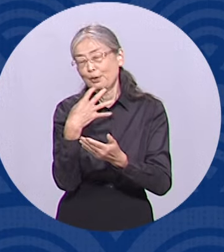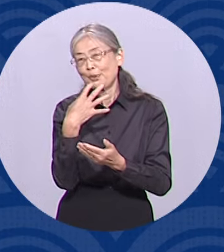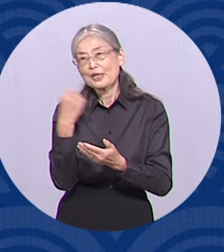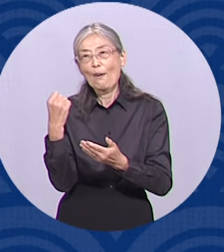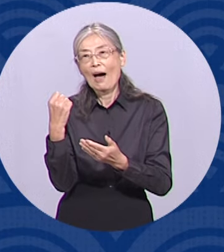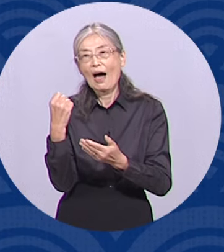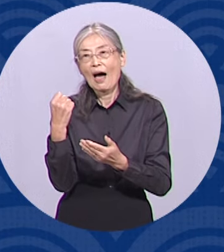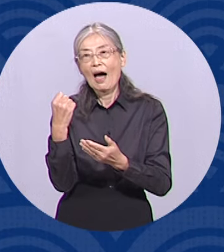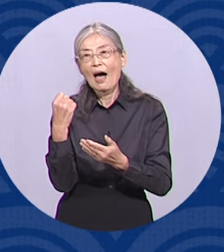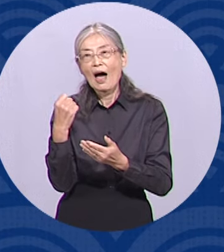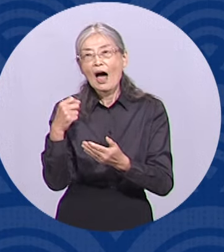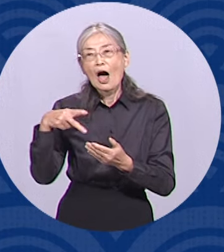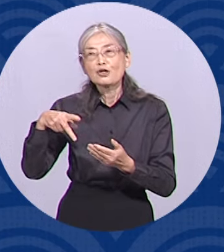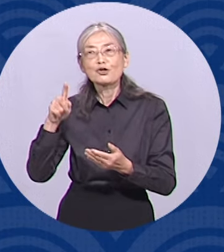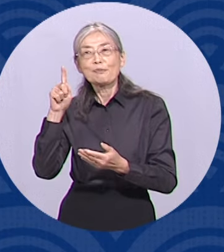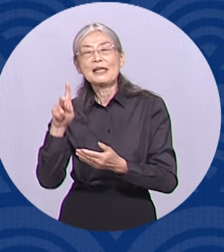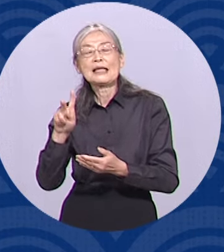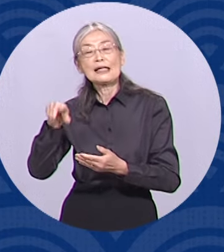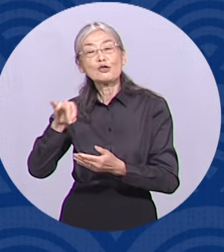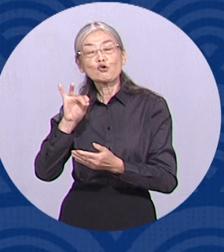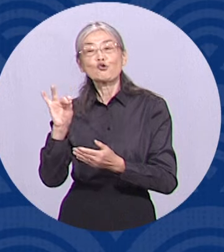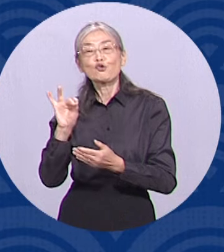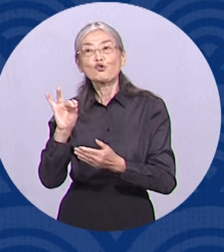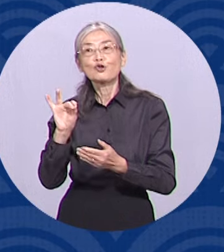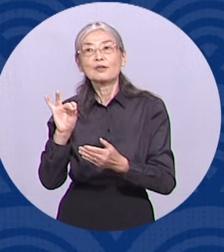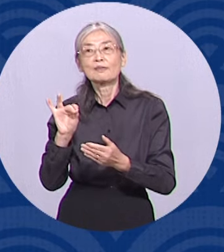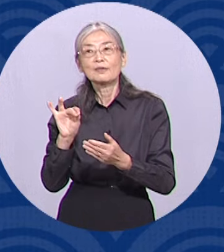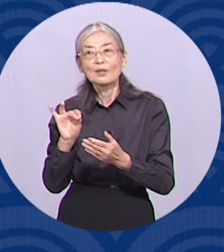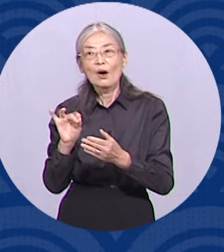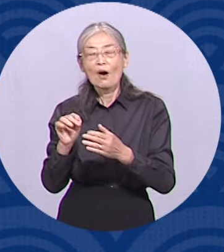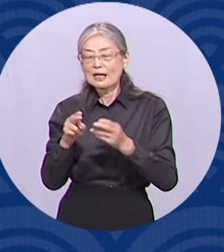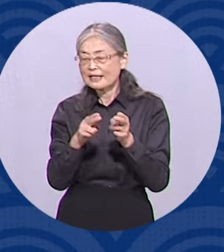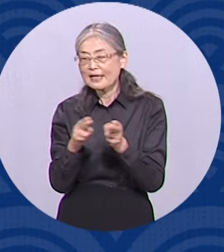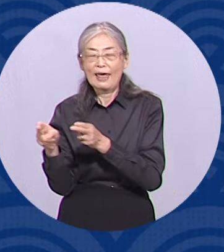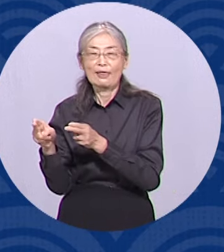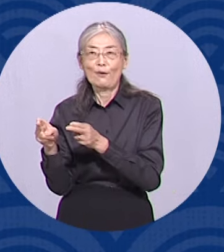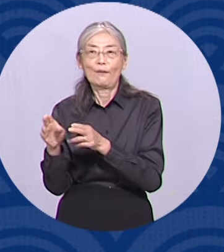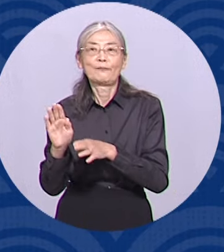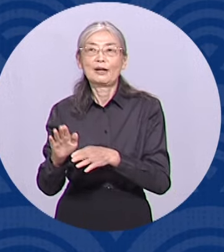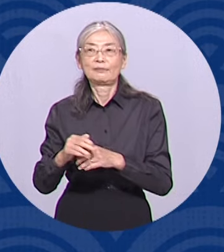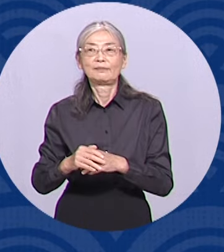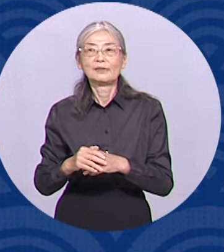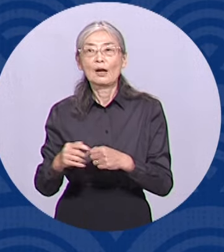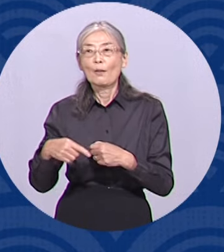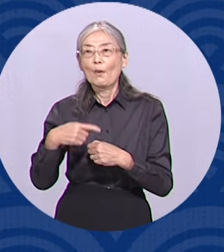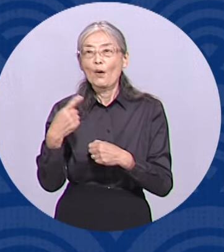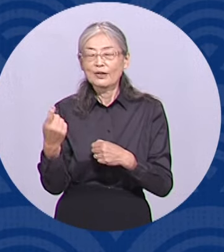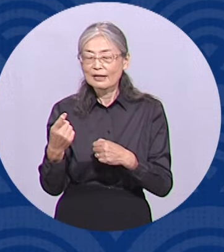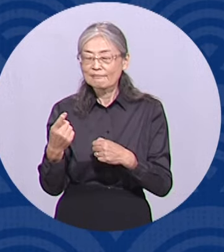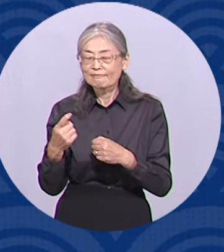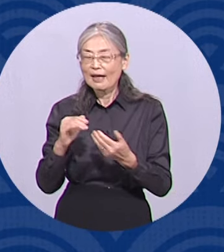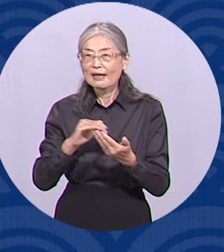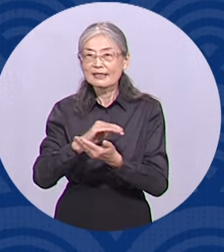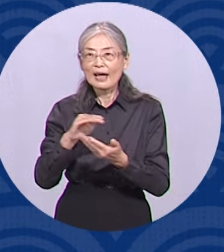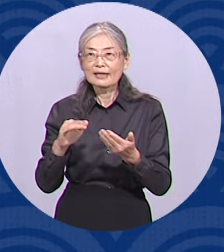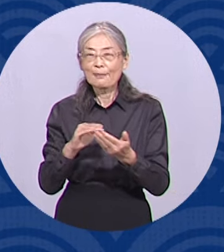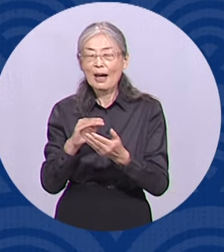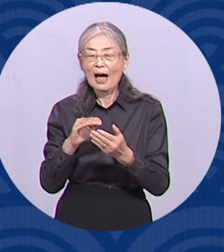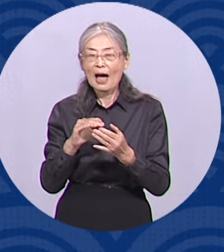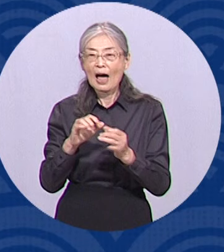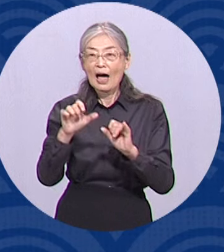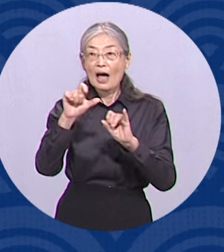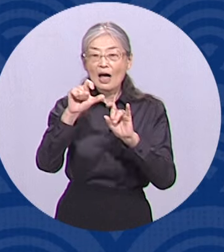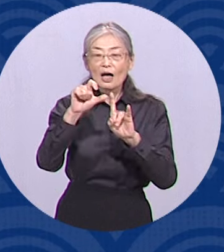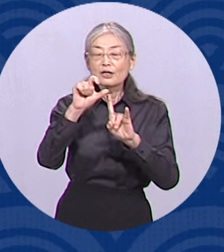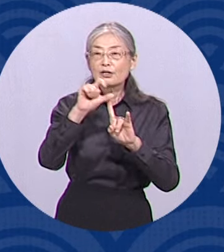、また SDGs、CSR 活動で認定をする。そしてもう一つが埼玉県のスーパーシティプロジェクトです